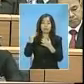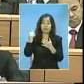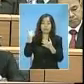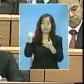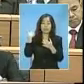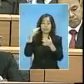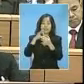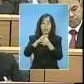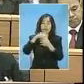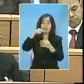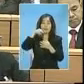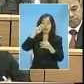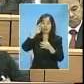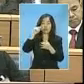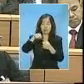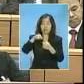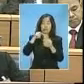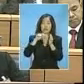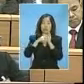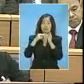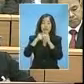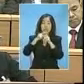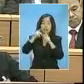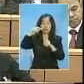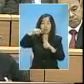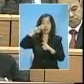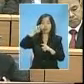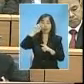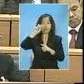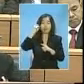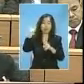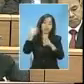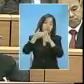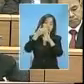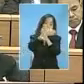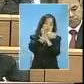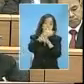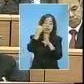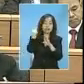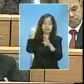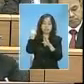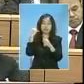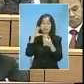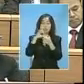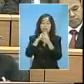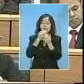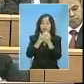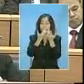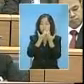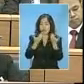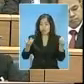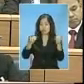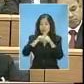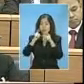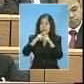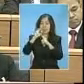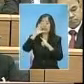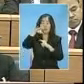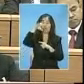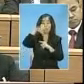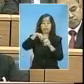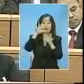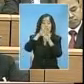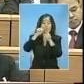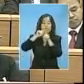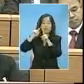เงินถูกปรสดำเนินการแต่ปรากฏว่าปรสสมัยนั้นนะครับได้เอาทรัพย์สินของสถาบันการเงิน